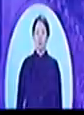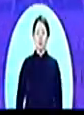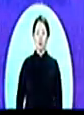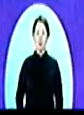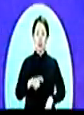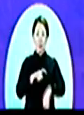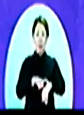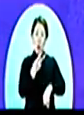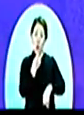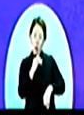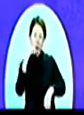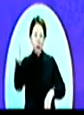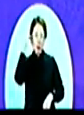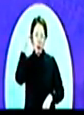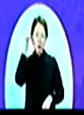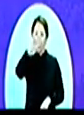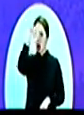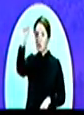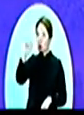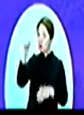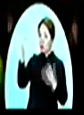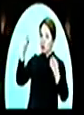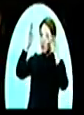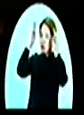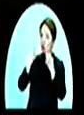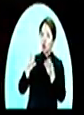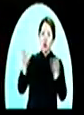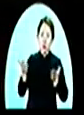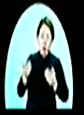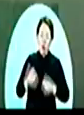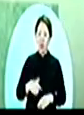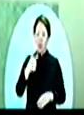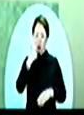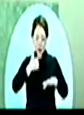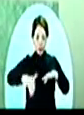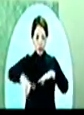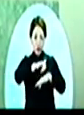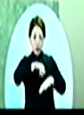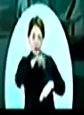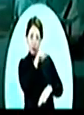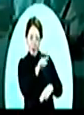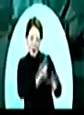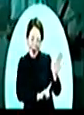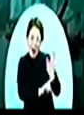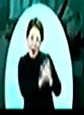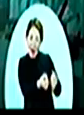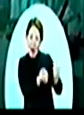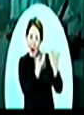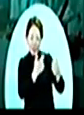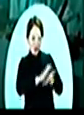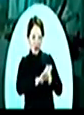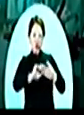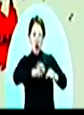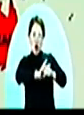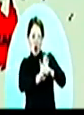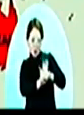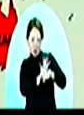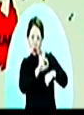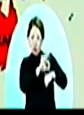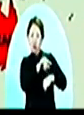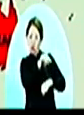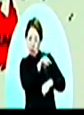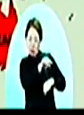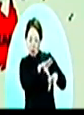Цаг үе тулгумдсан асуудал шийдэл. Бүгд найрамдах хятад ард улсад анх илэрсэн шин төрлийн коронавирусын